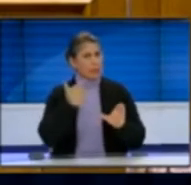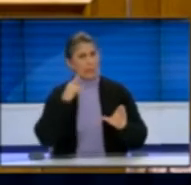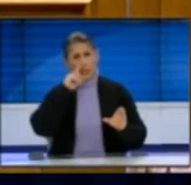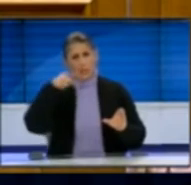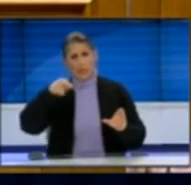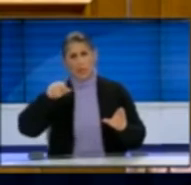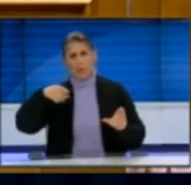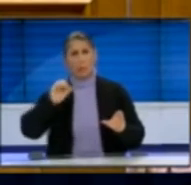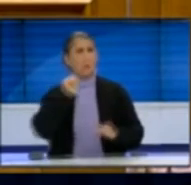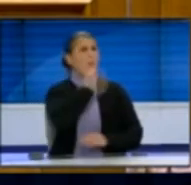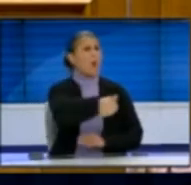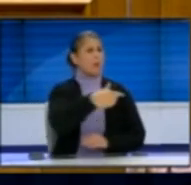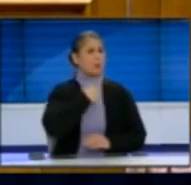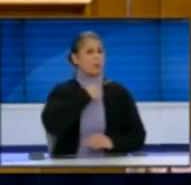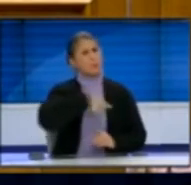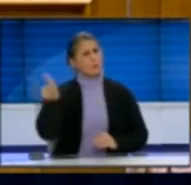ΝΑΤΟ, αλλά μονομερώς.